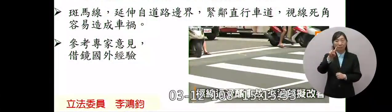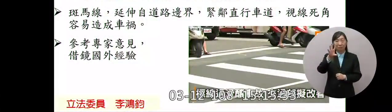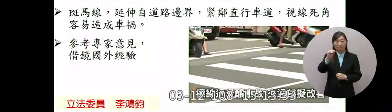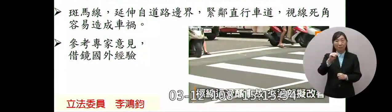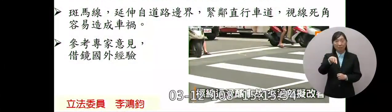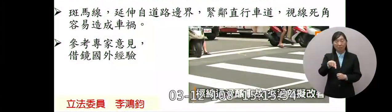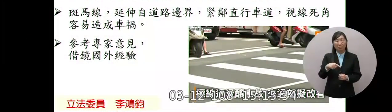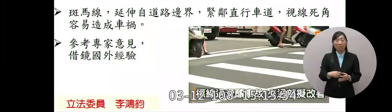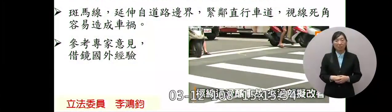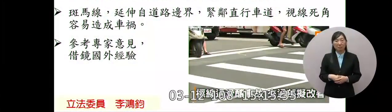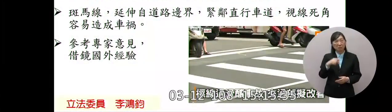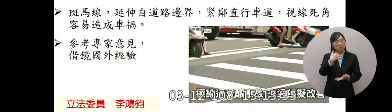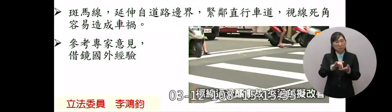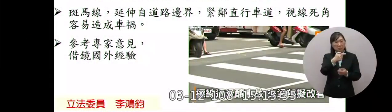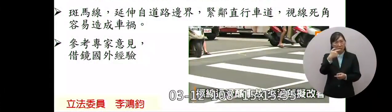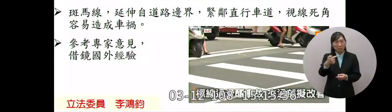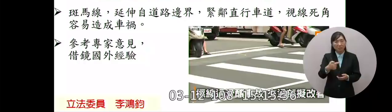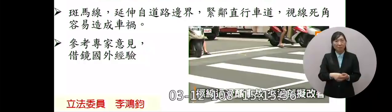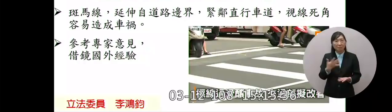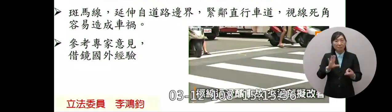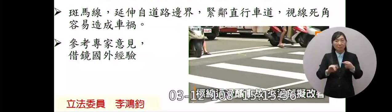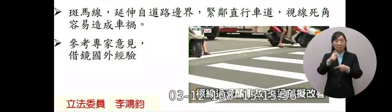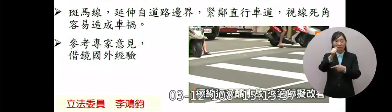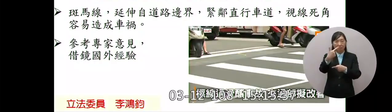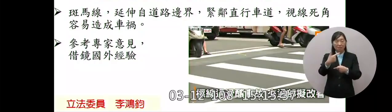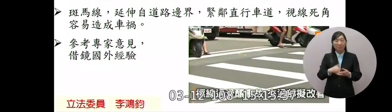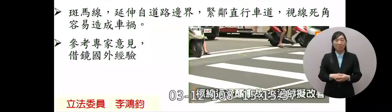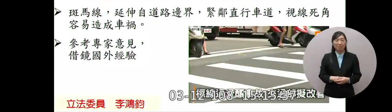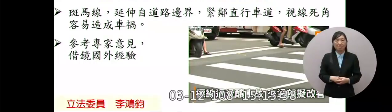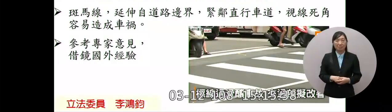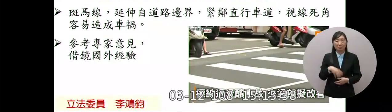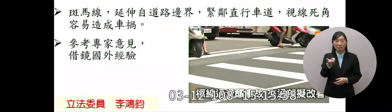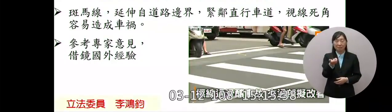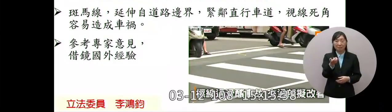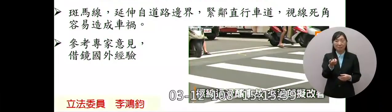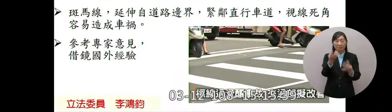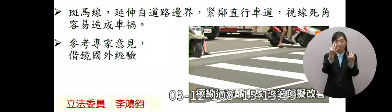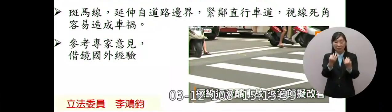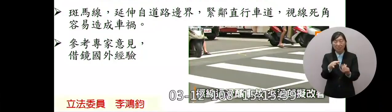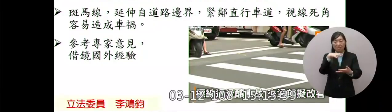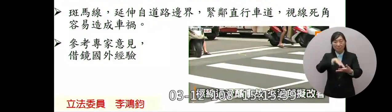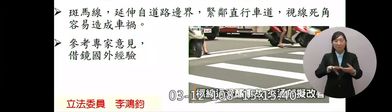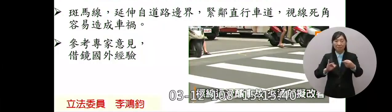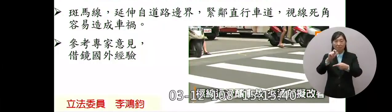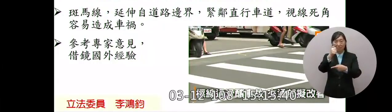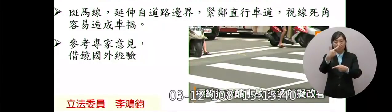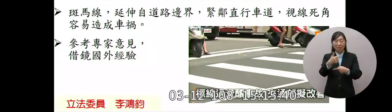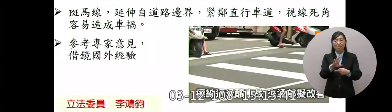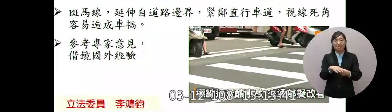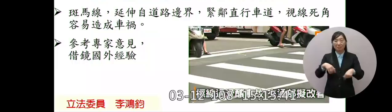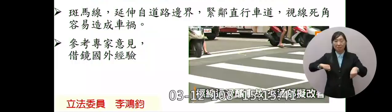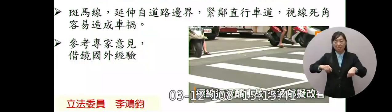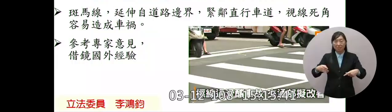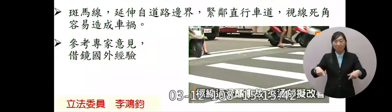管啊，差不多已经占了将近56%了。刚刚那个数字里面的56%，那机车的伤亡